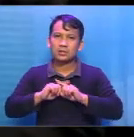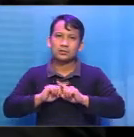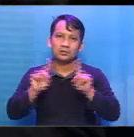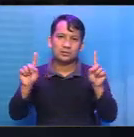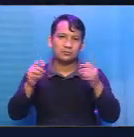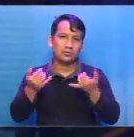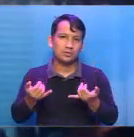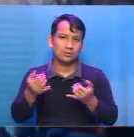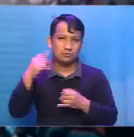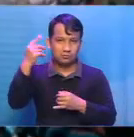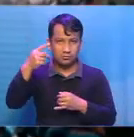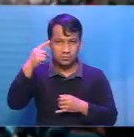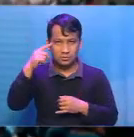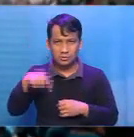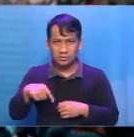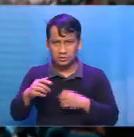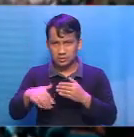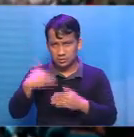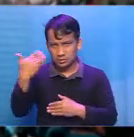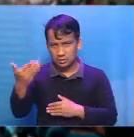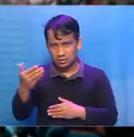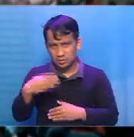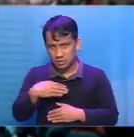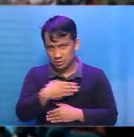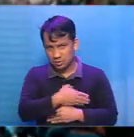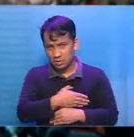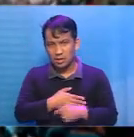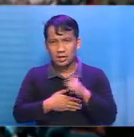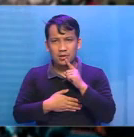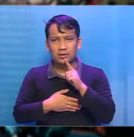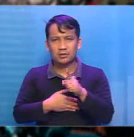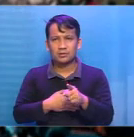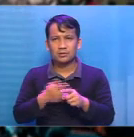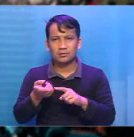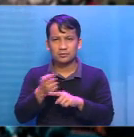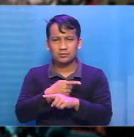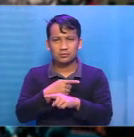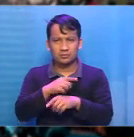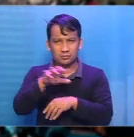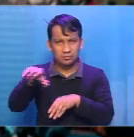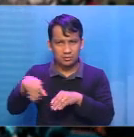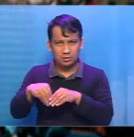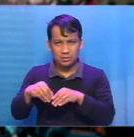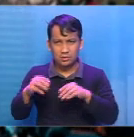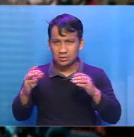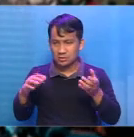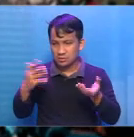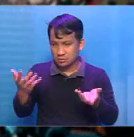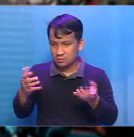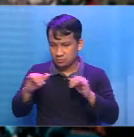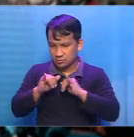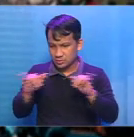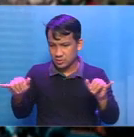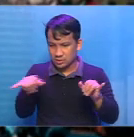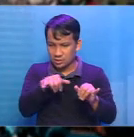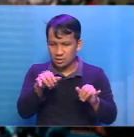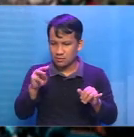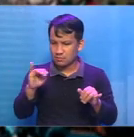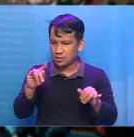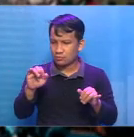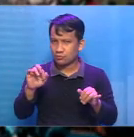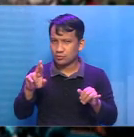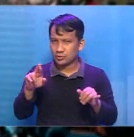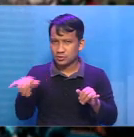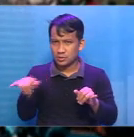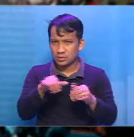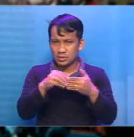ang politika. Sa nakaraang mga kongreso, ang minorya ay kakampi rin ng mayorya. Katunayan, ang nakaraang mga